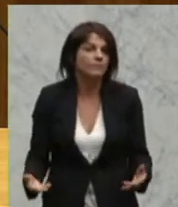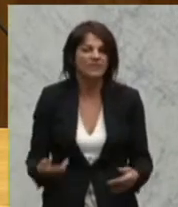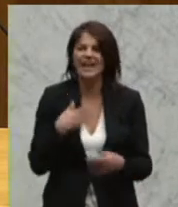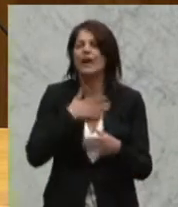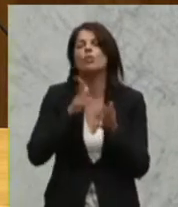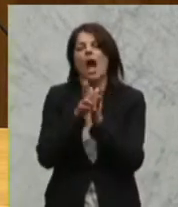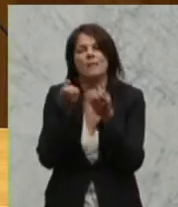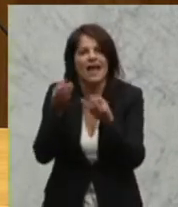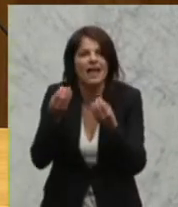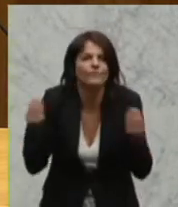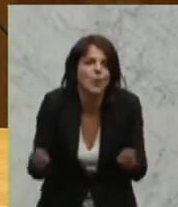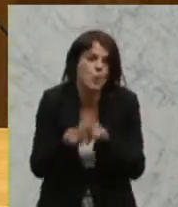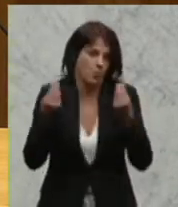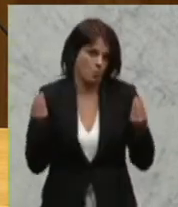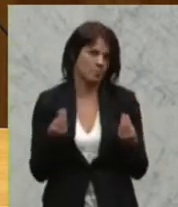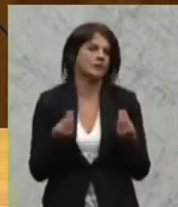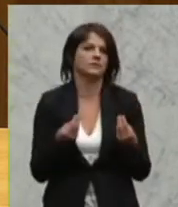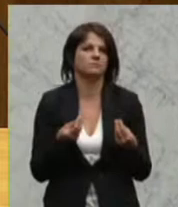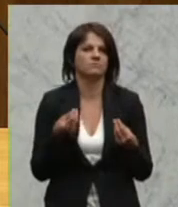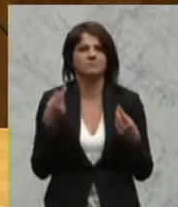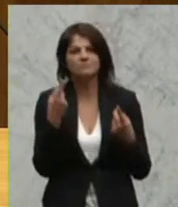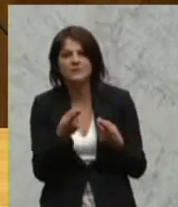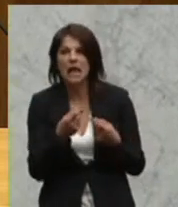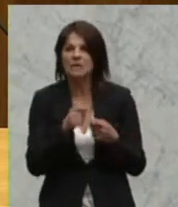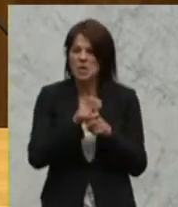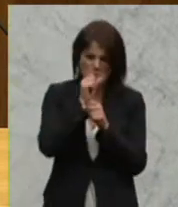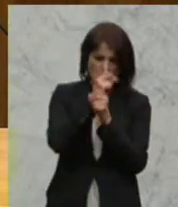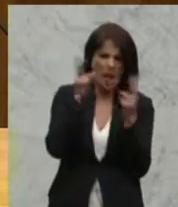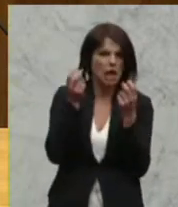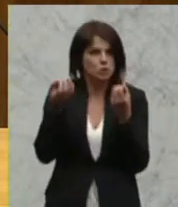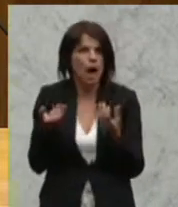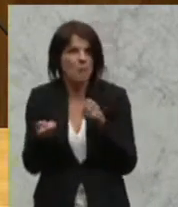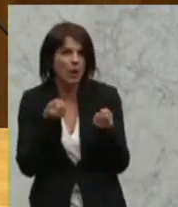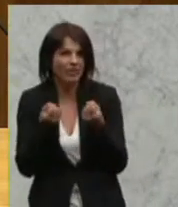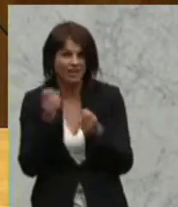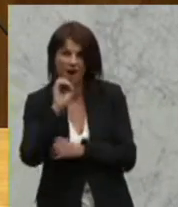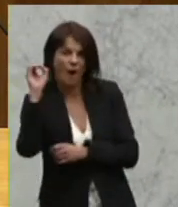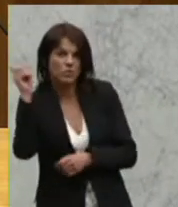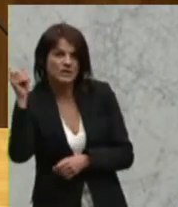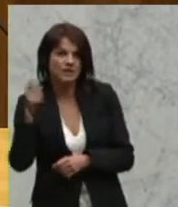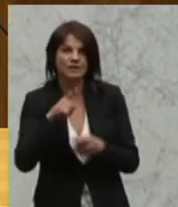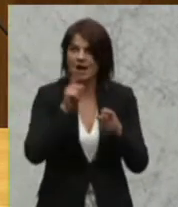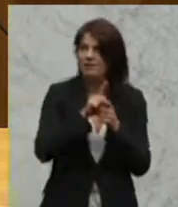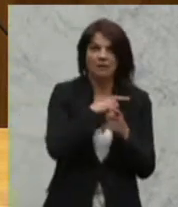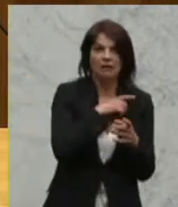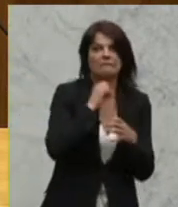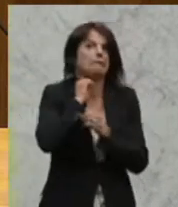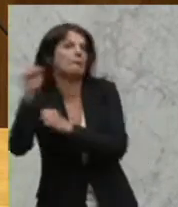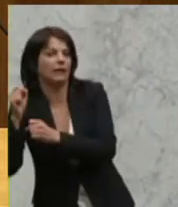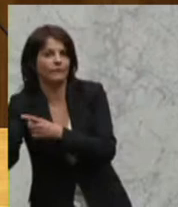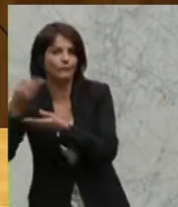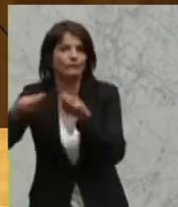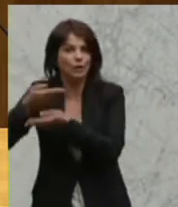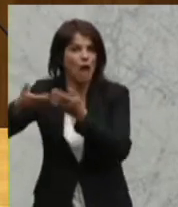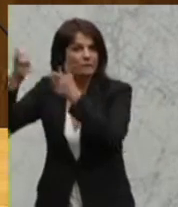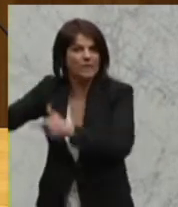warum diese unklare, schwachmatische Politik reißt uns im Osten in einen Wirtschaftskrieg hinein. Da